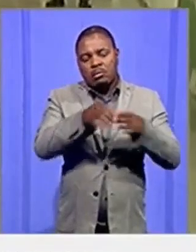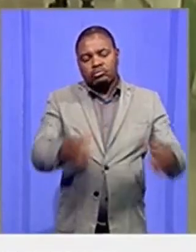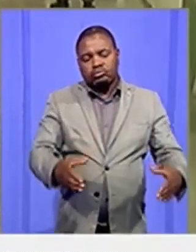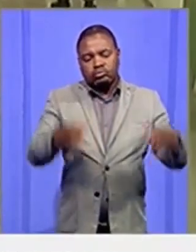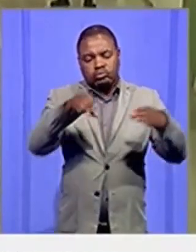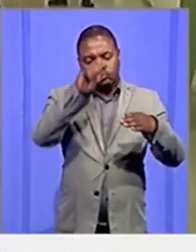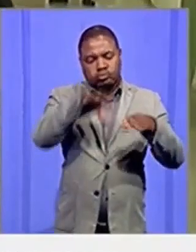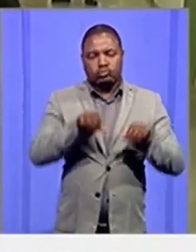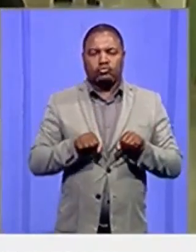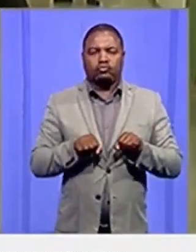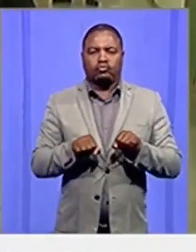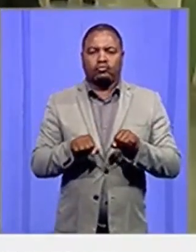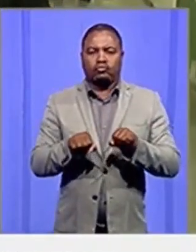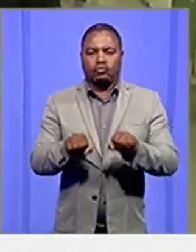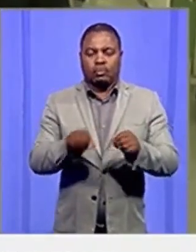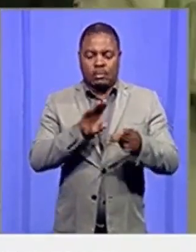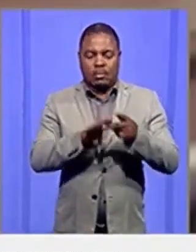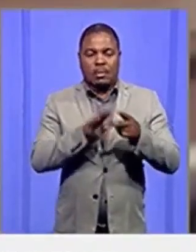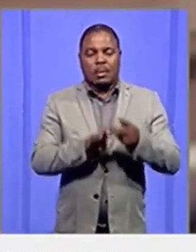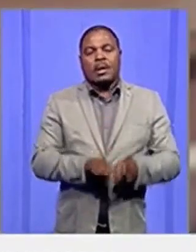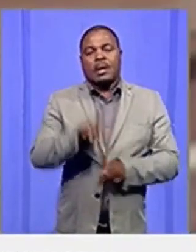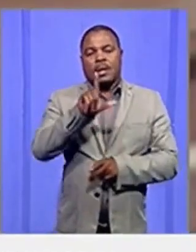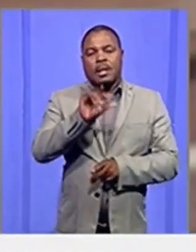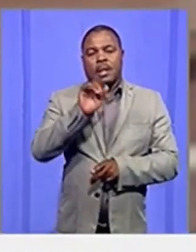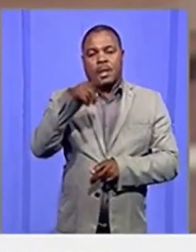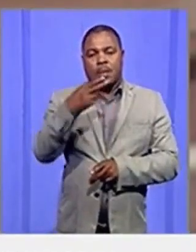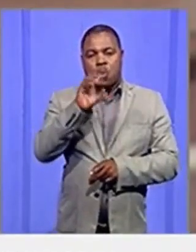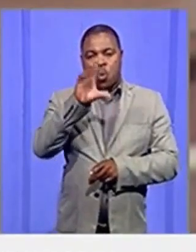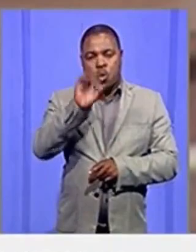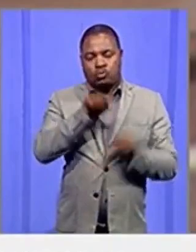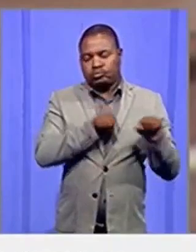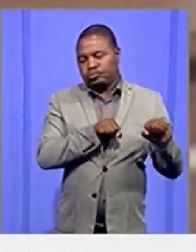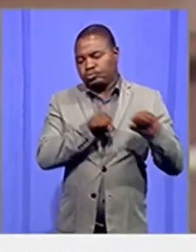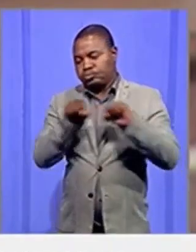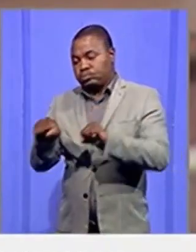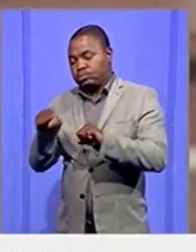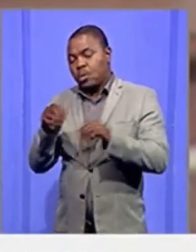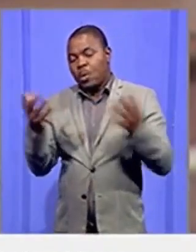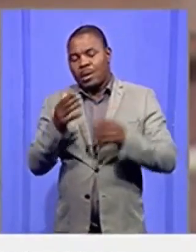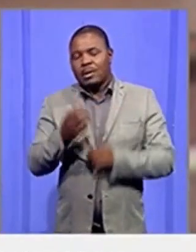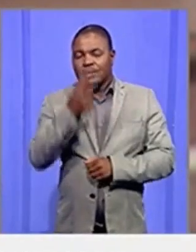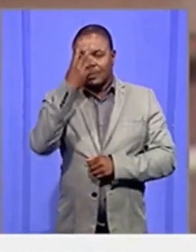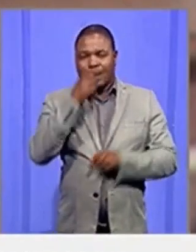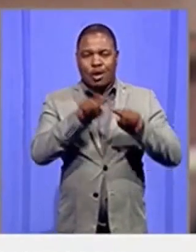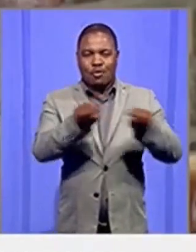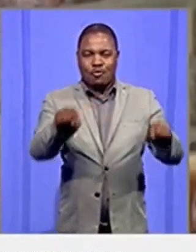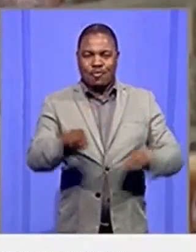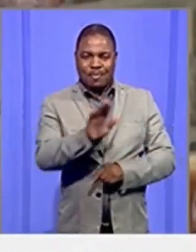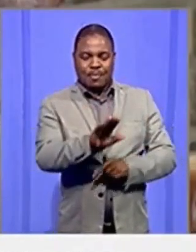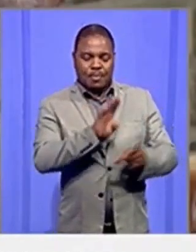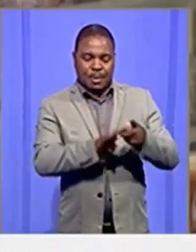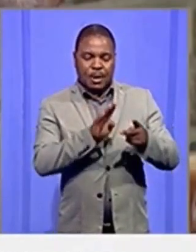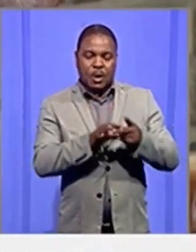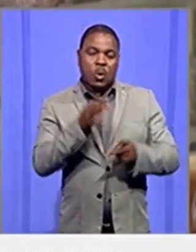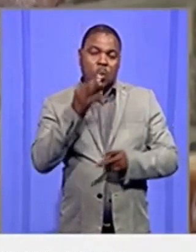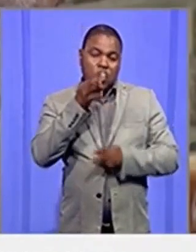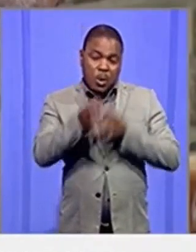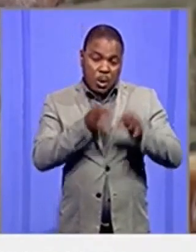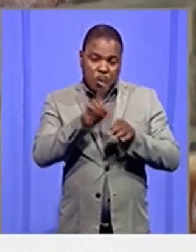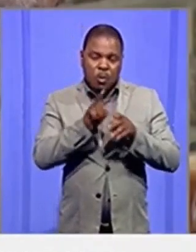le mabidi mme Teboho Dipholo ke ene yo se kgoromeleditseng go ya kwa dark room. O boetse o boleletse lekgotla gore modiri wa metlheng